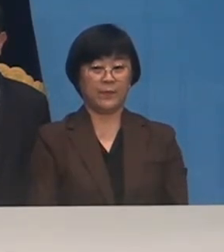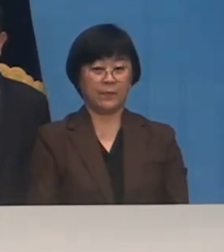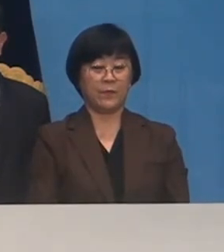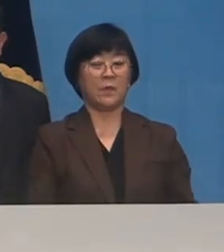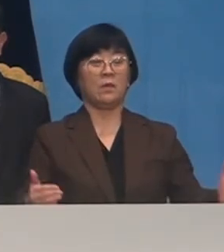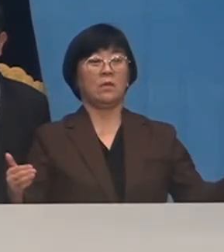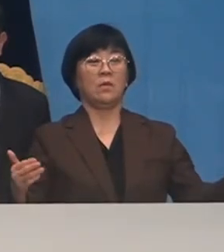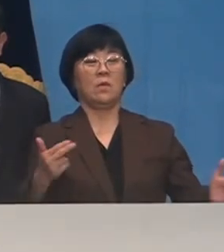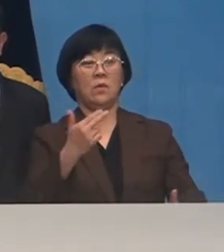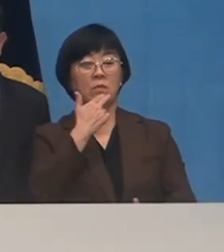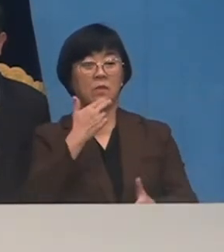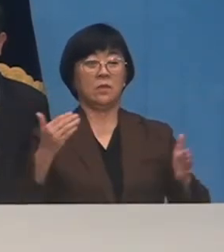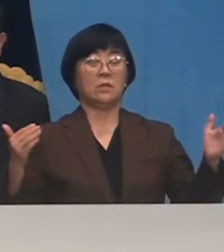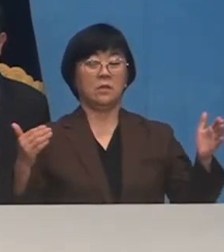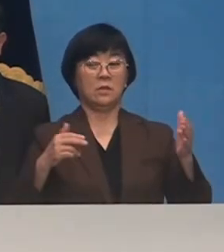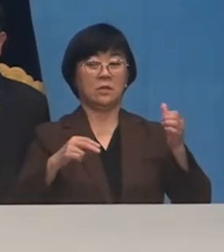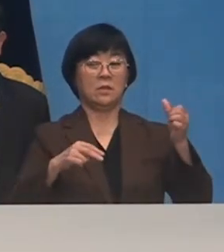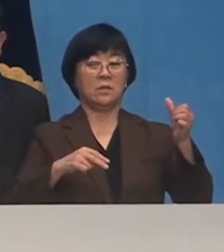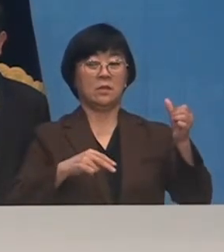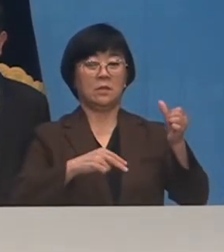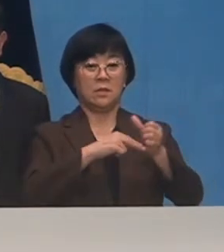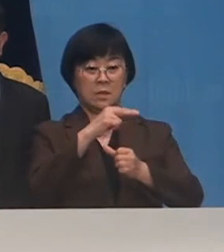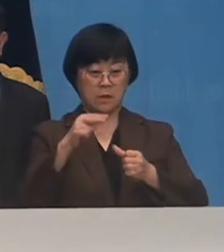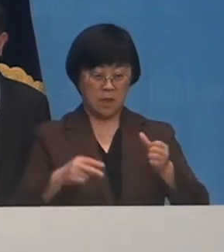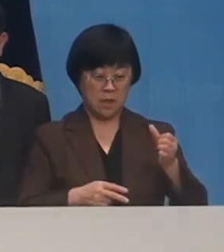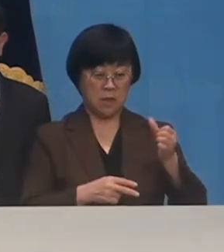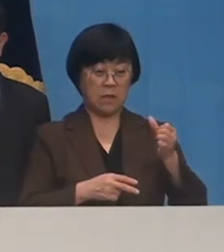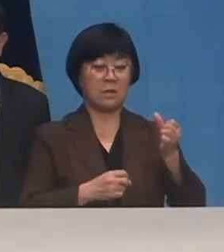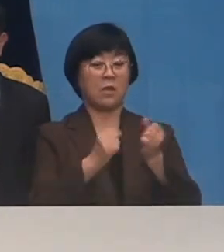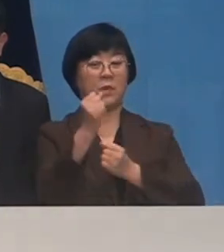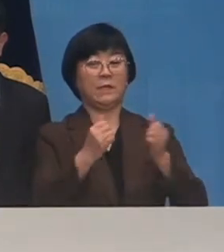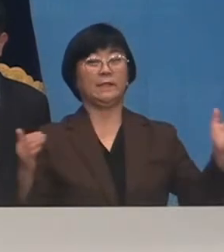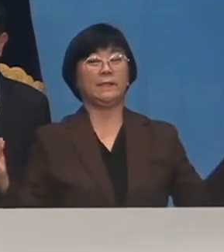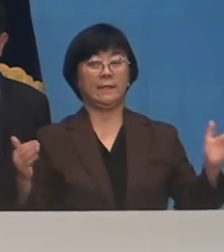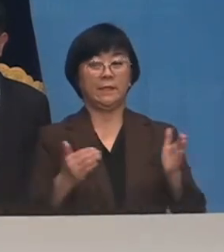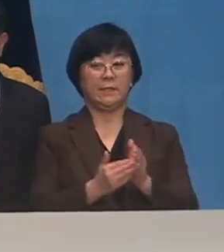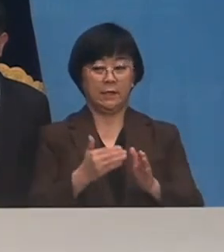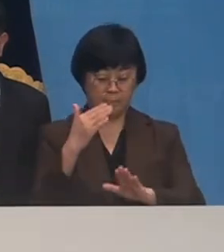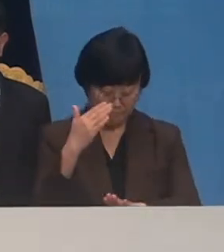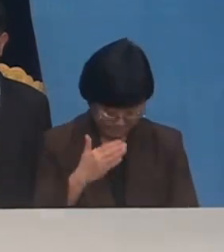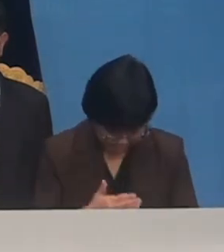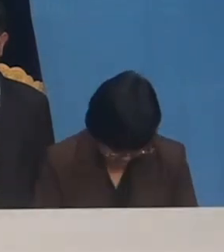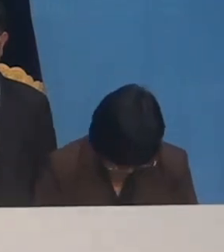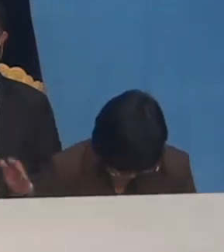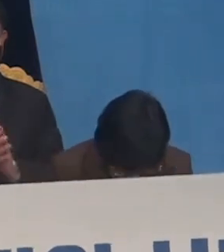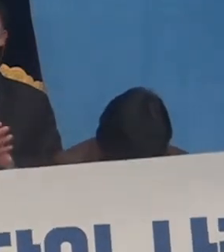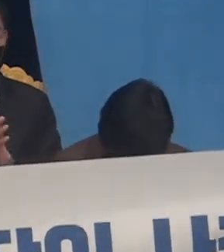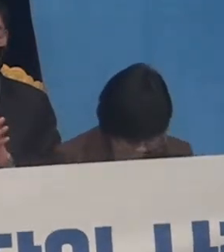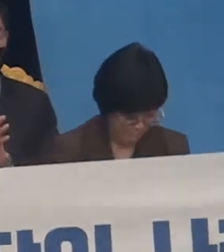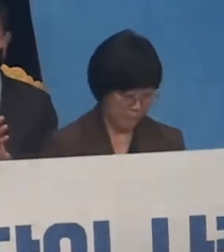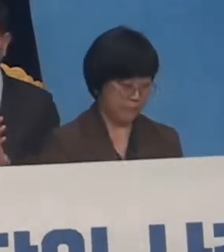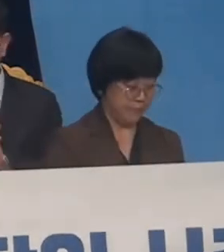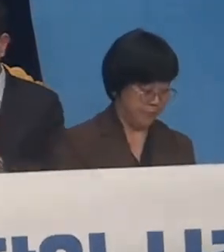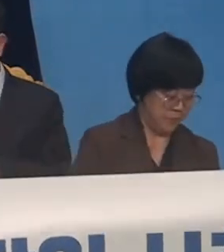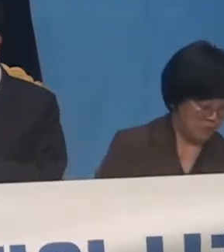네, 없으시면 이것으로 기자회견을 마치도록 하겠습니다. 정말 감사합니다.